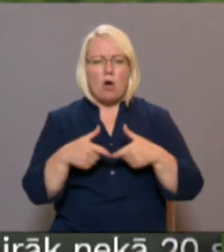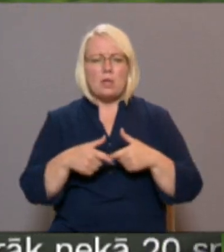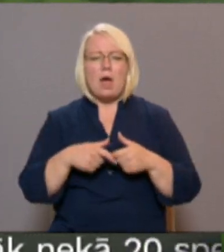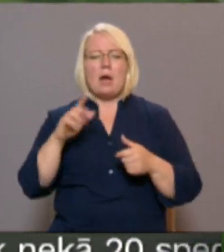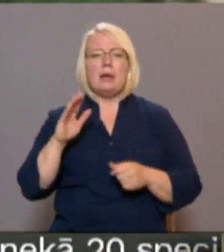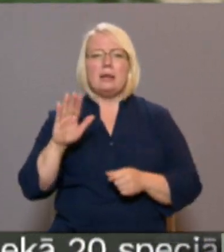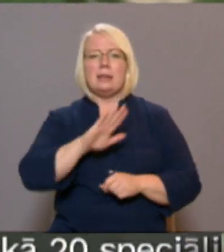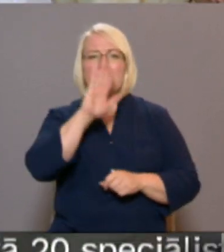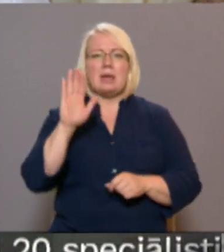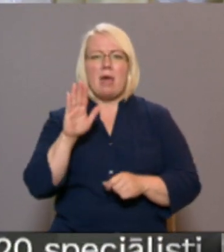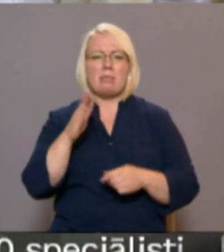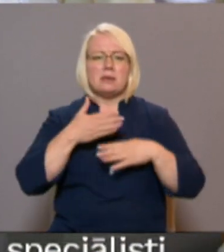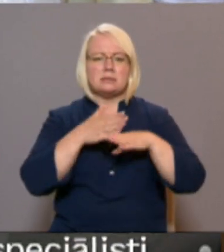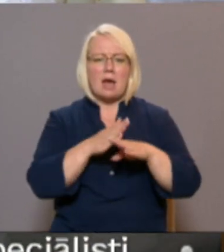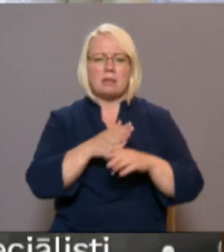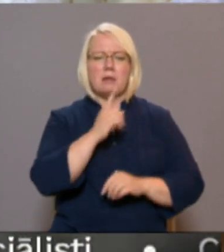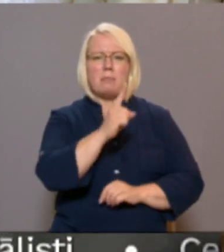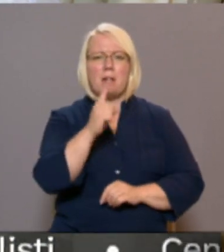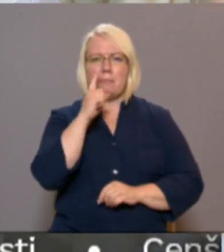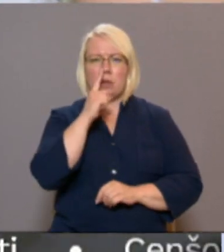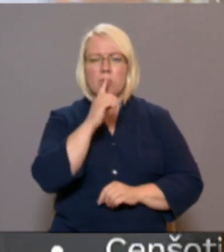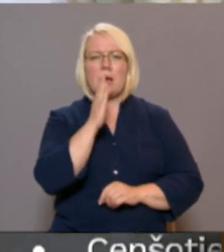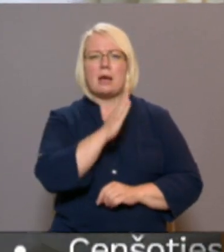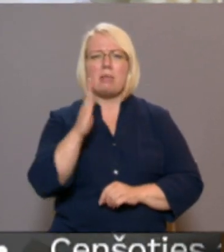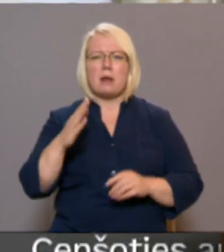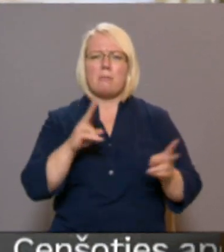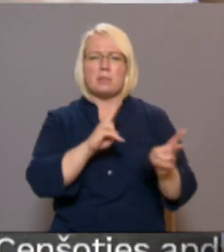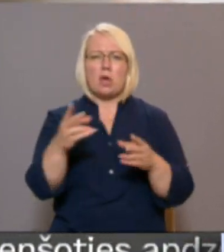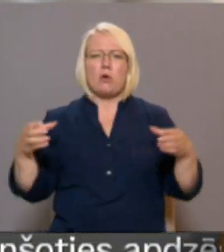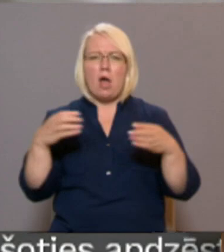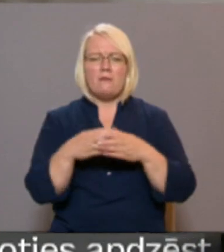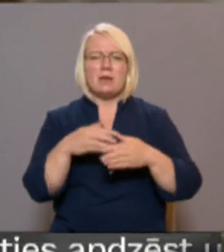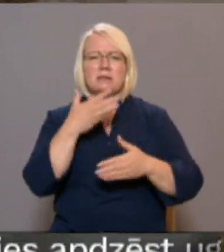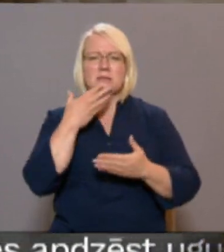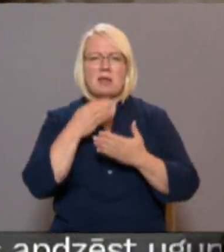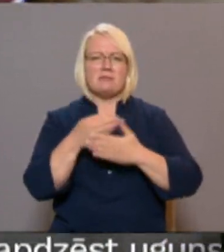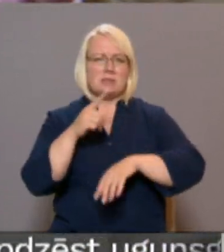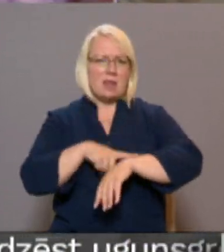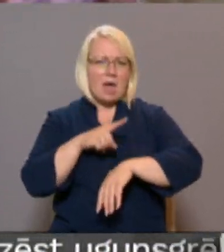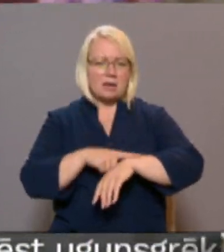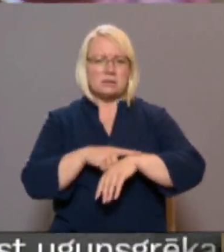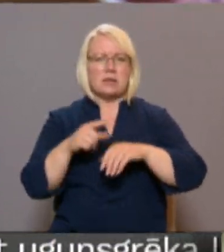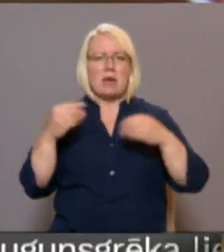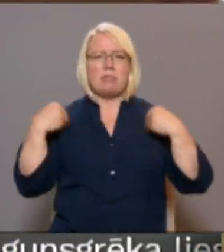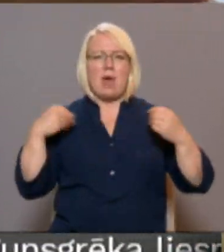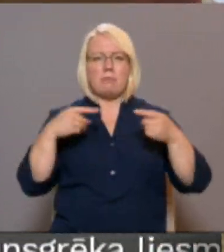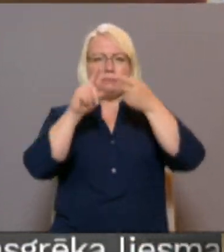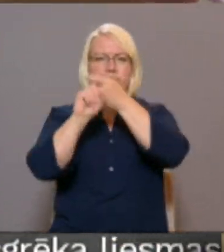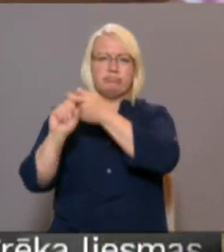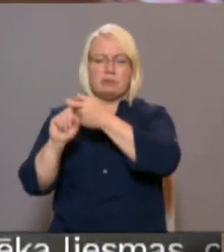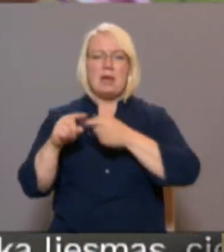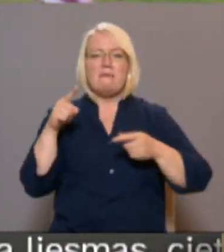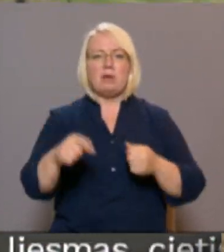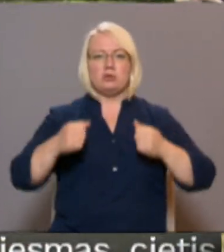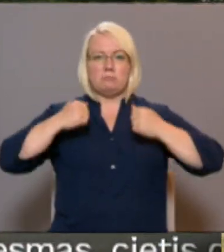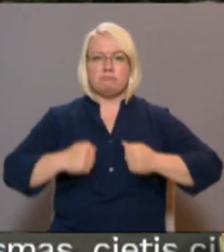rūpīgi sadalīta pa minūtei, katram deju kolektīvam savs laiks, tērpi sakarināti uz žoga. Tie tiks vilkti tikai īs